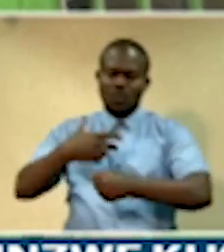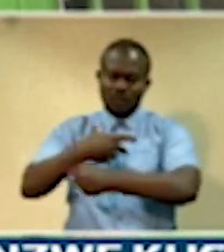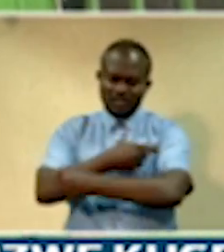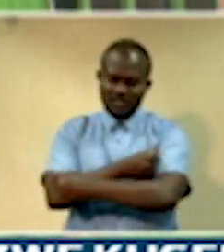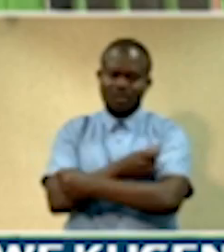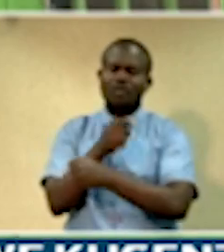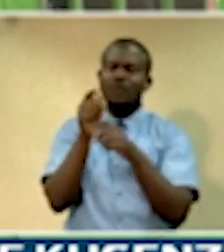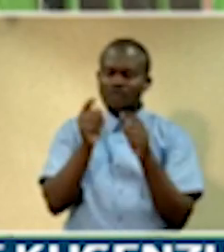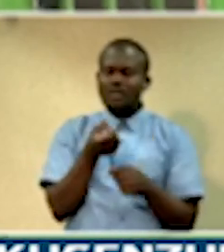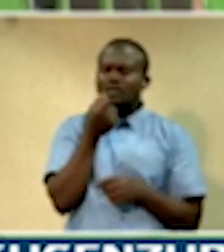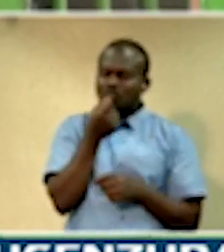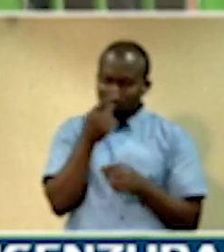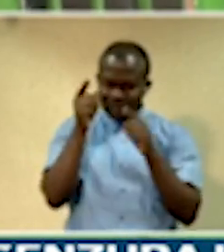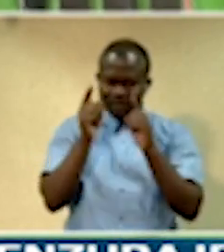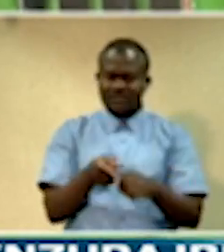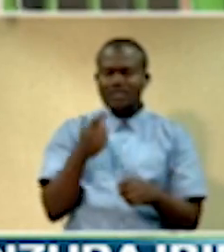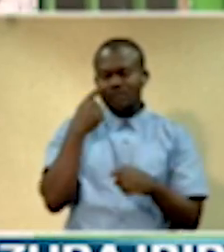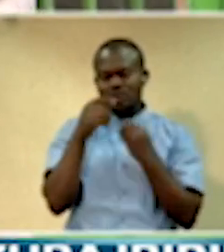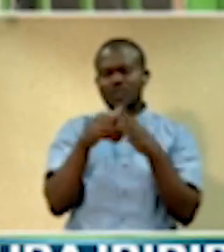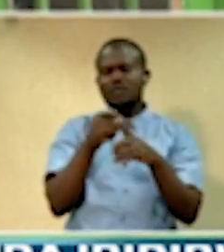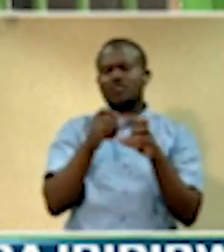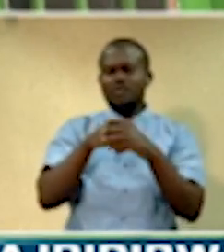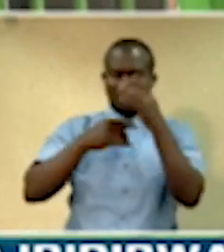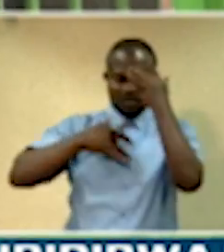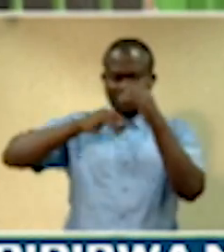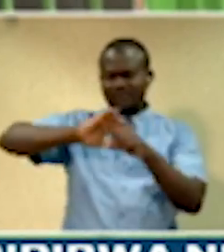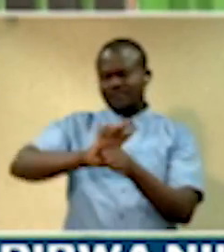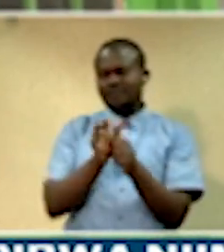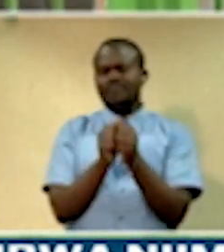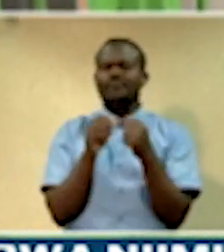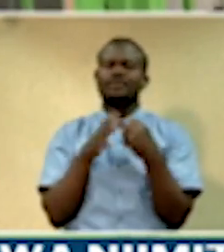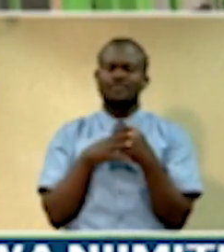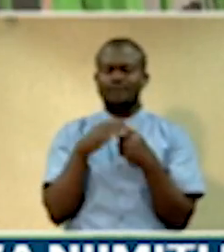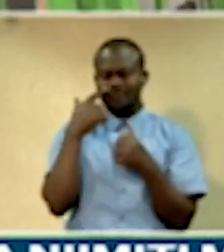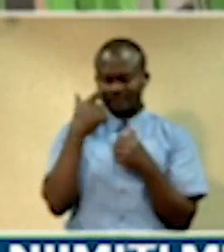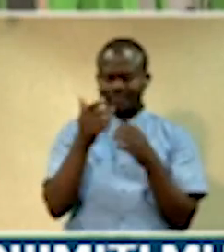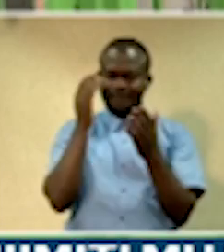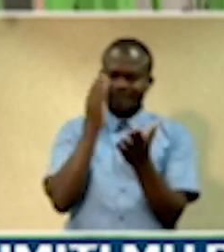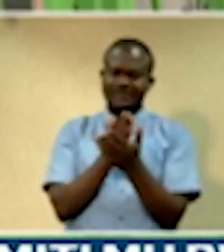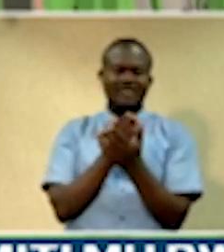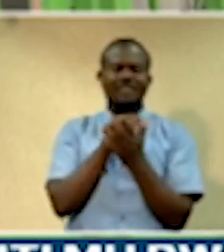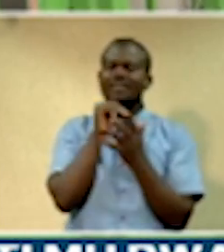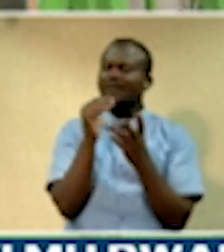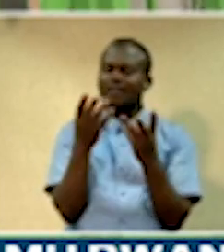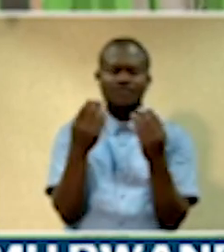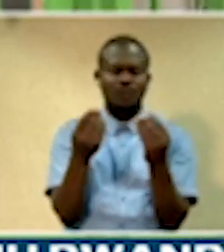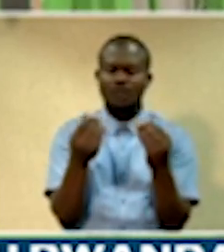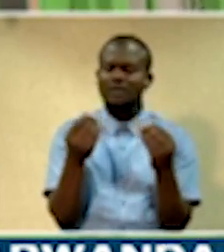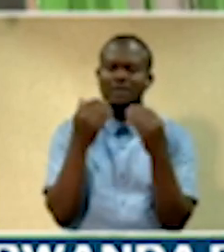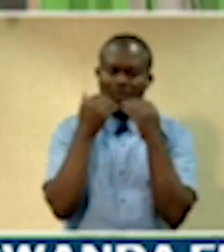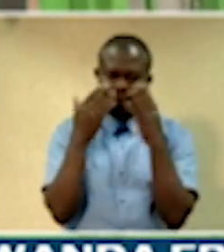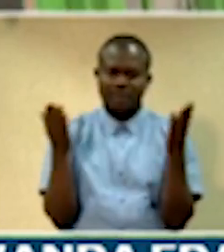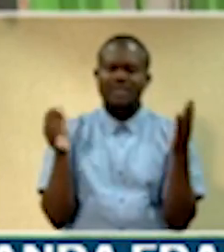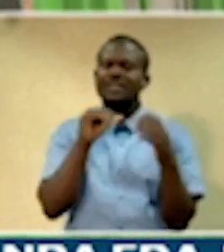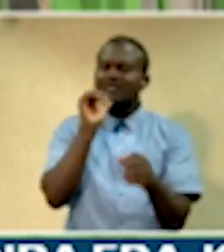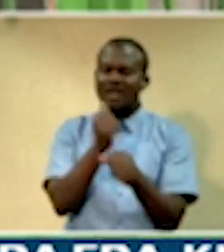turubone n'uwo muti tubone tuvuye muri COVID. Tubone tuvuye muri COVID. COVID ntabwo itworoheye.